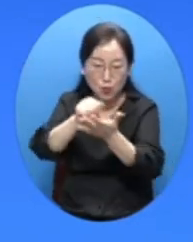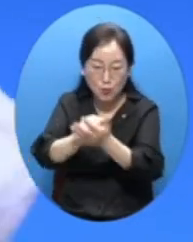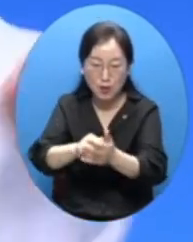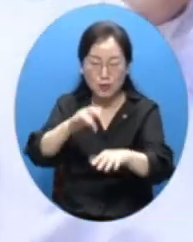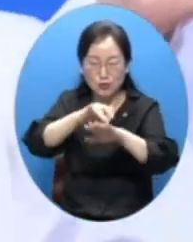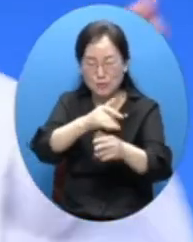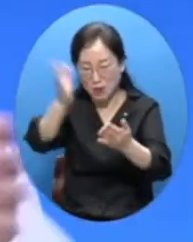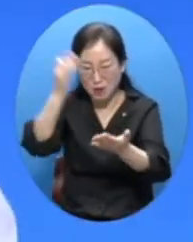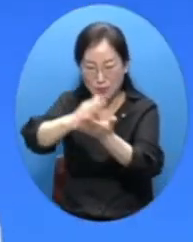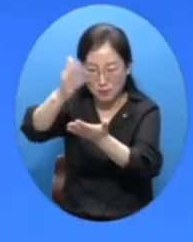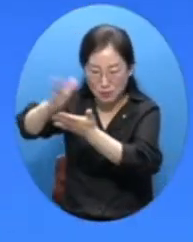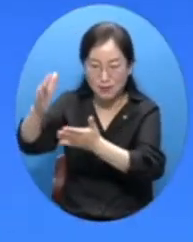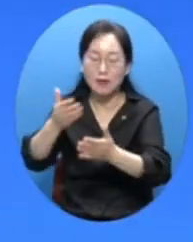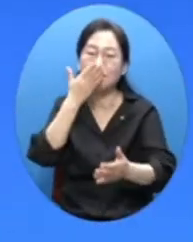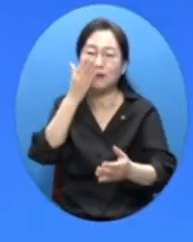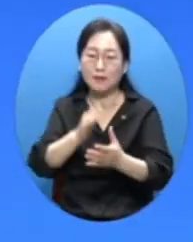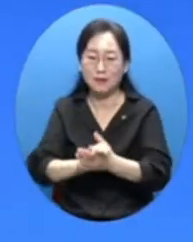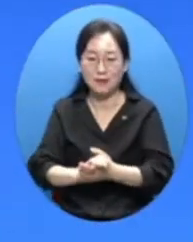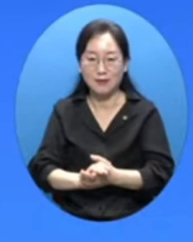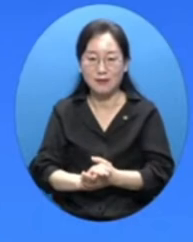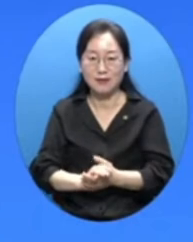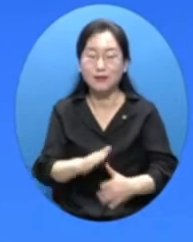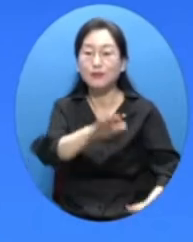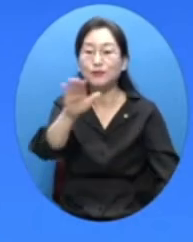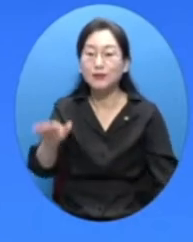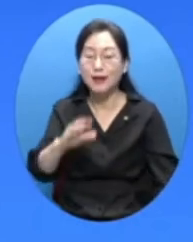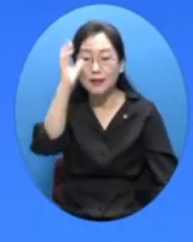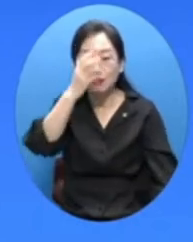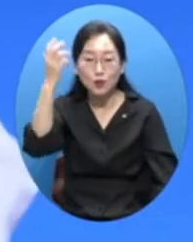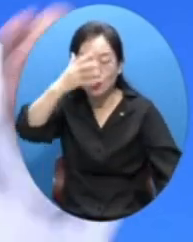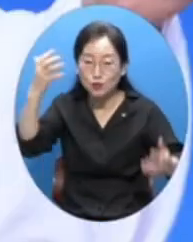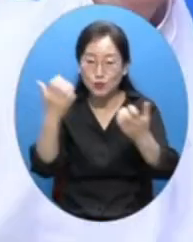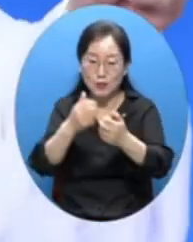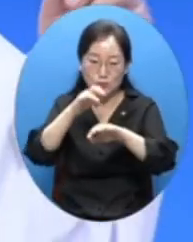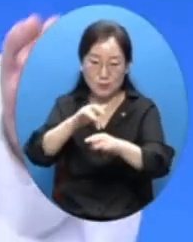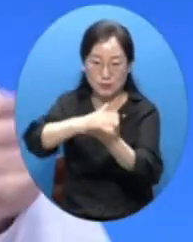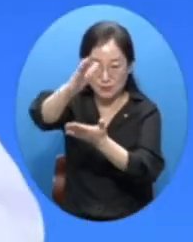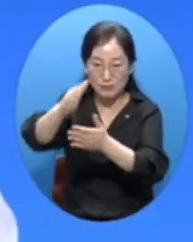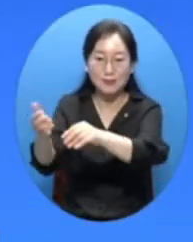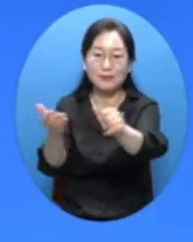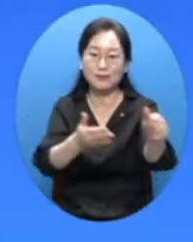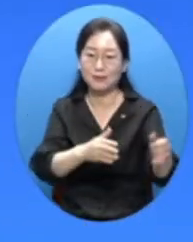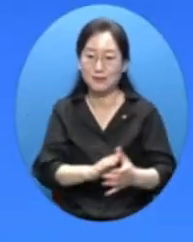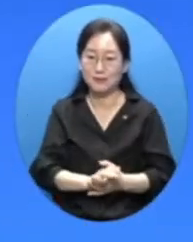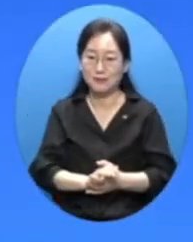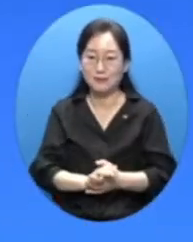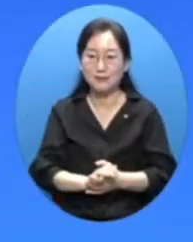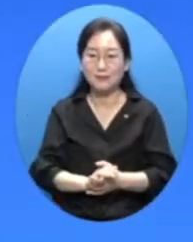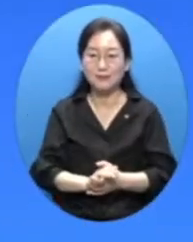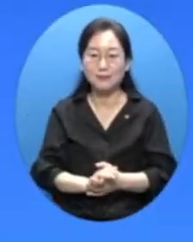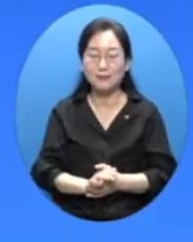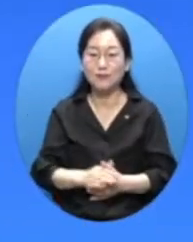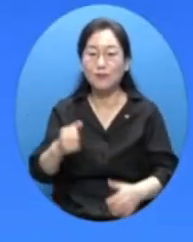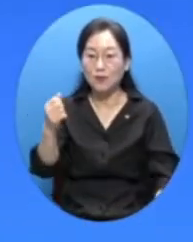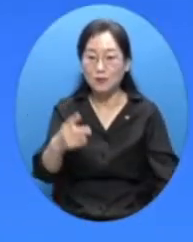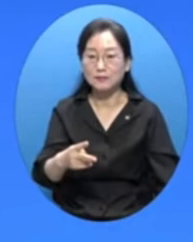쫓겨나가고 쫓겨나가는 것입니다. 우리가 성령 충만해서 귀신을 쫓아내야 되는 것입니다.